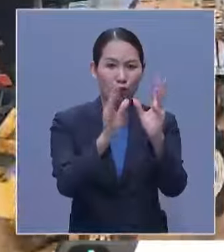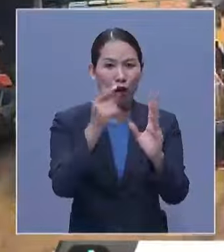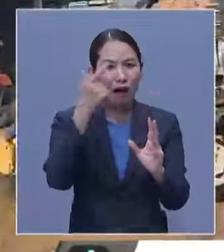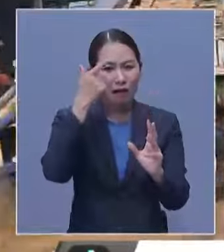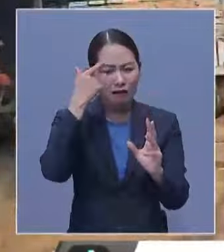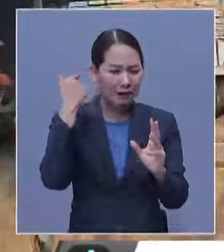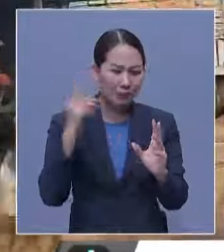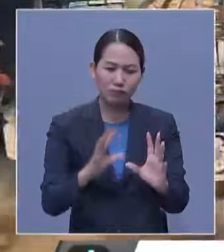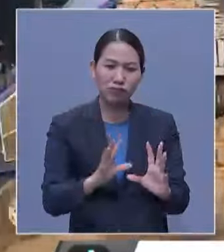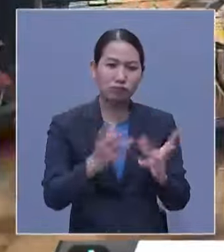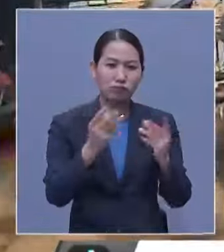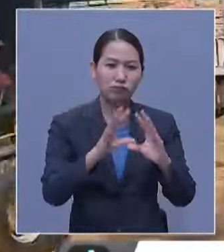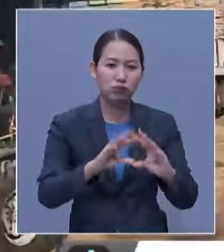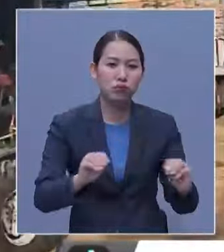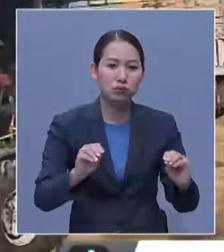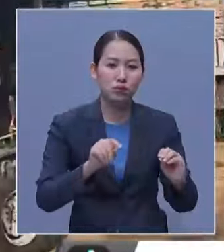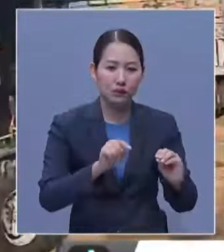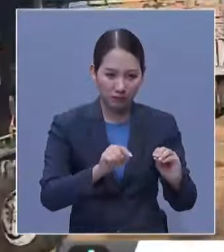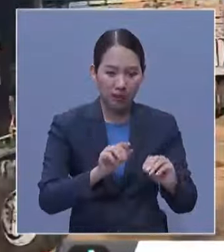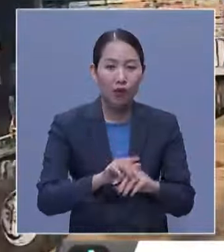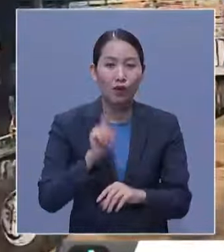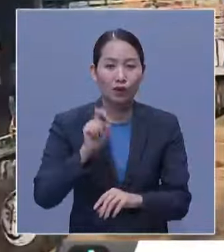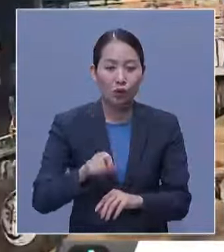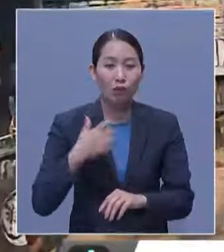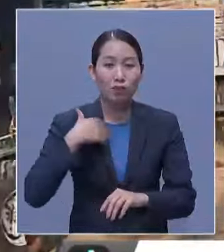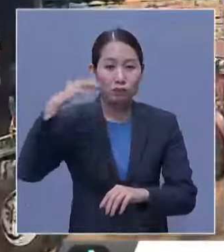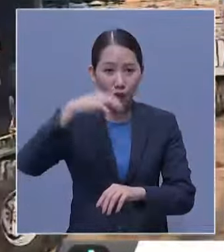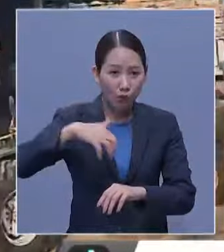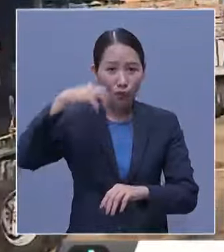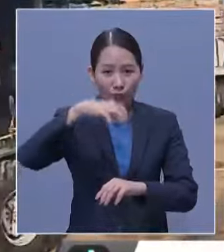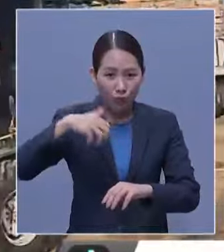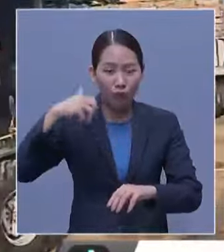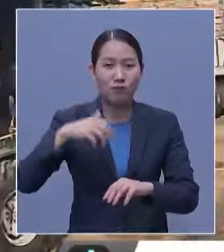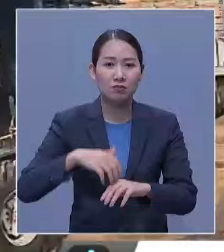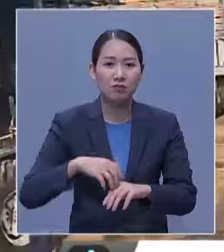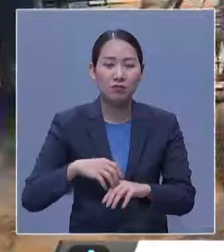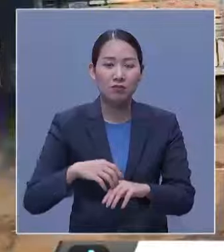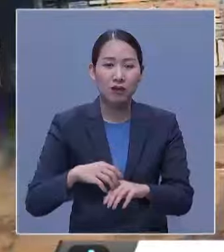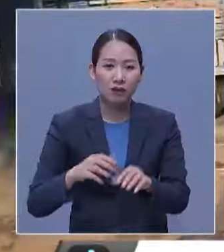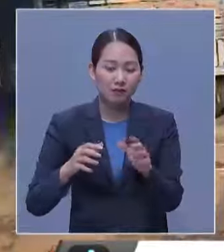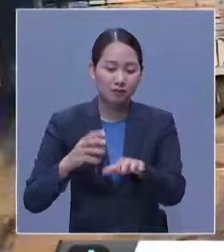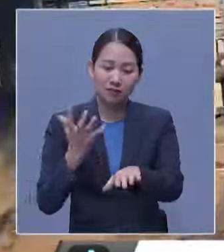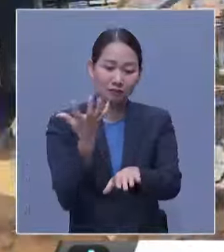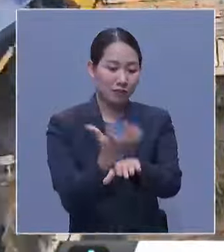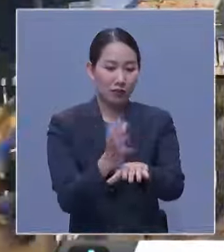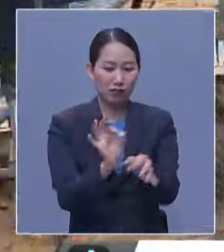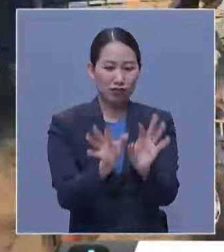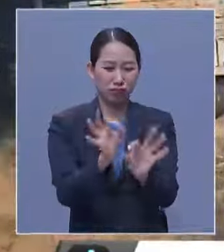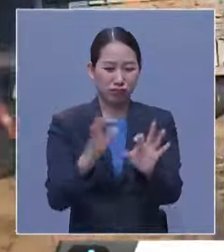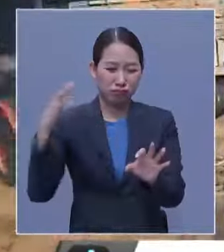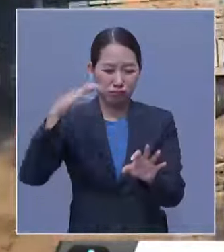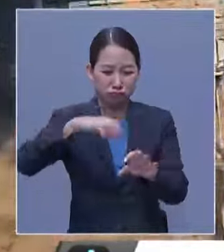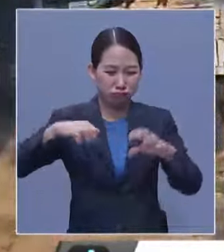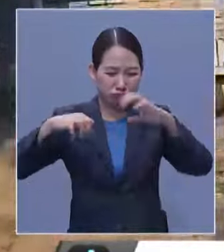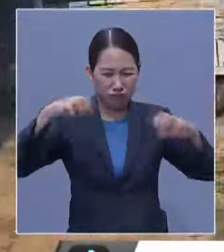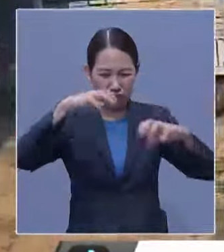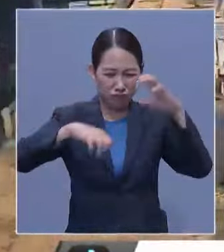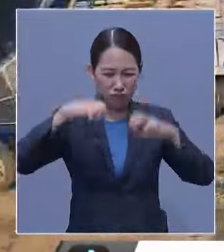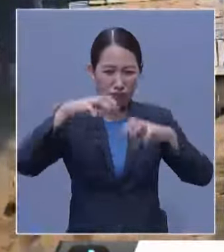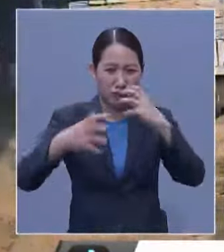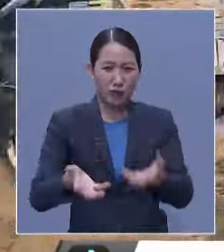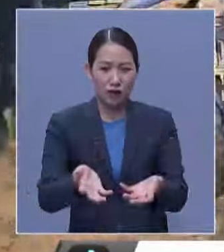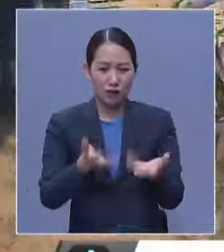ร้อนถึงเจ้าของนะคะที่ต้องเอารถแบ็คโฮหลายคันมาช่วยกันเนี่ยตักอ้อยออกเพื่อที่จะดับไฟให้เร็วที่สุดนะคะแล้วก็เอา